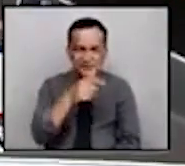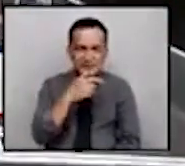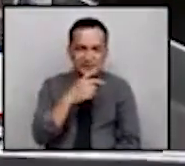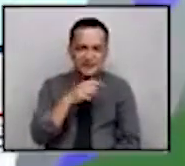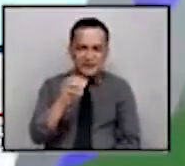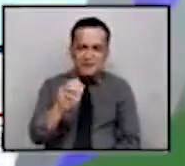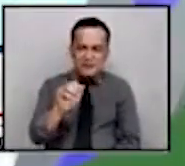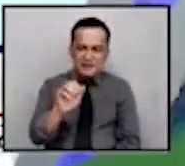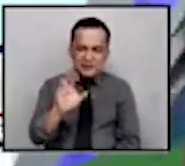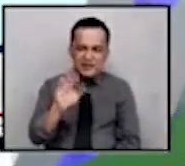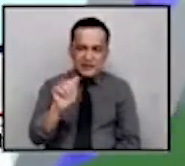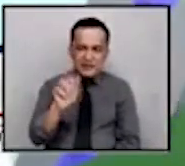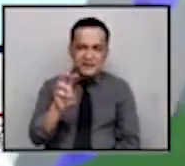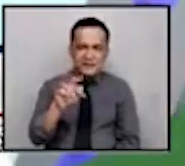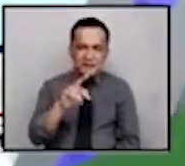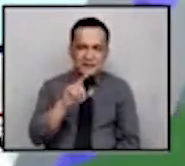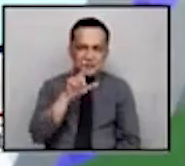parot.